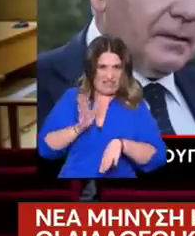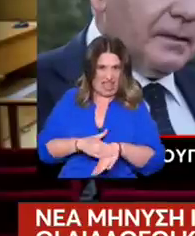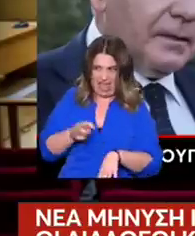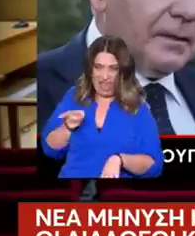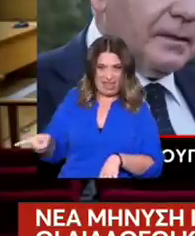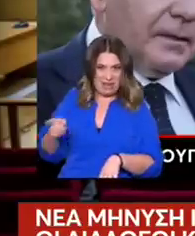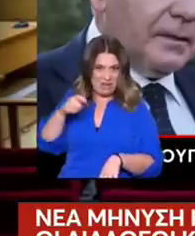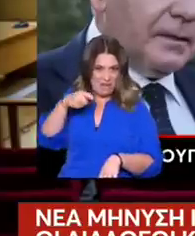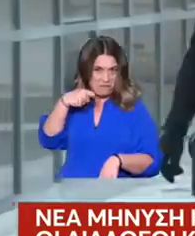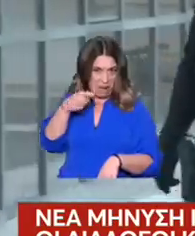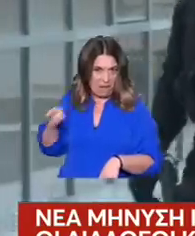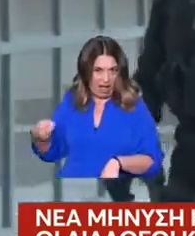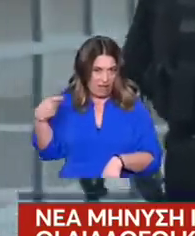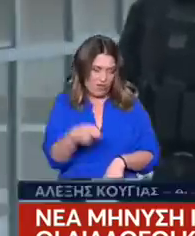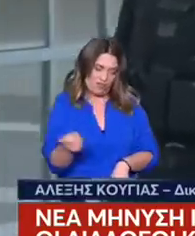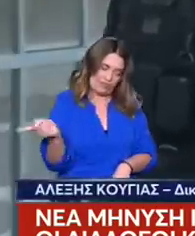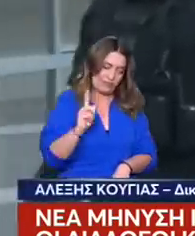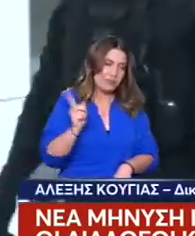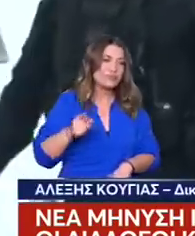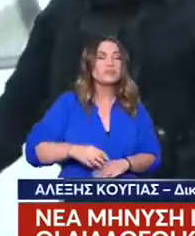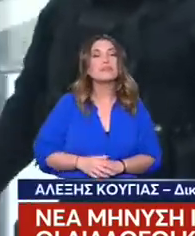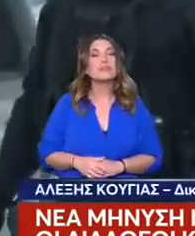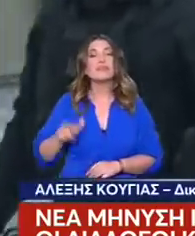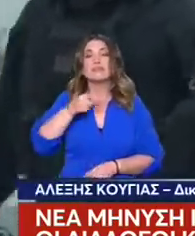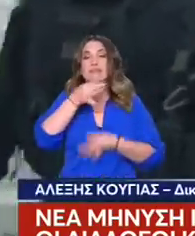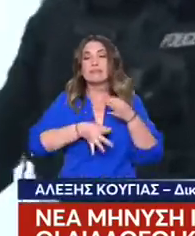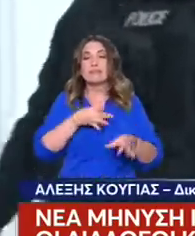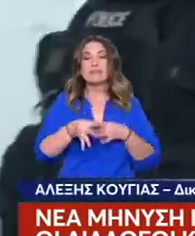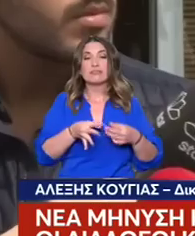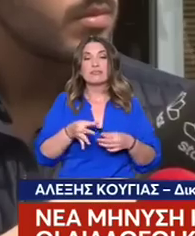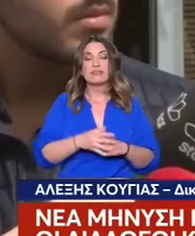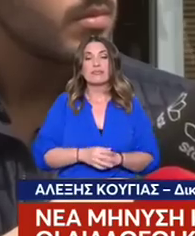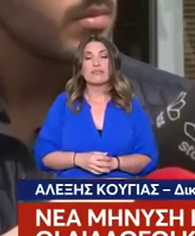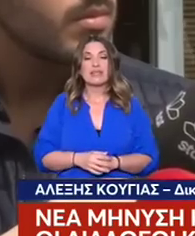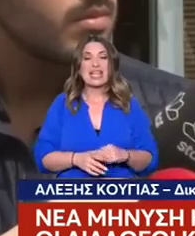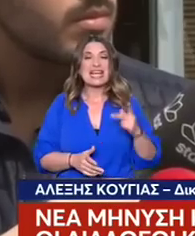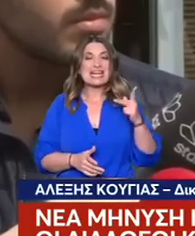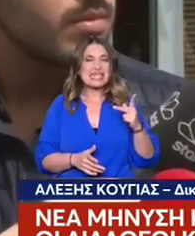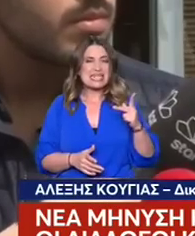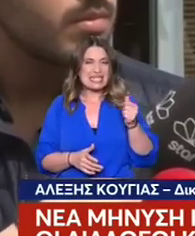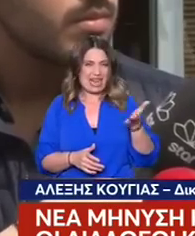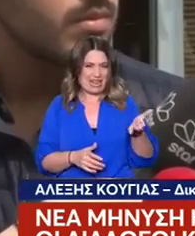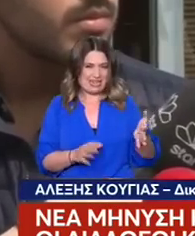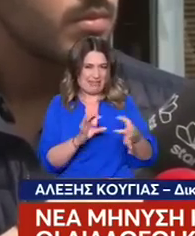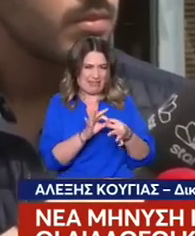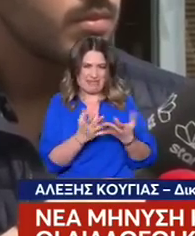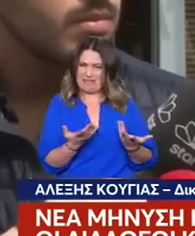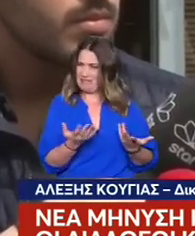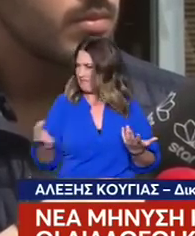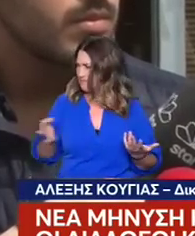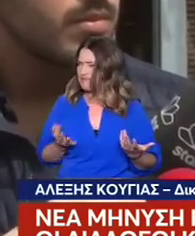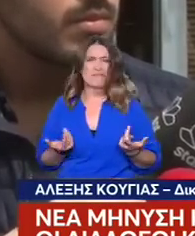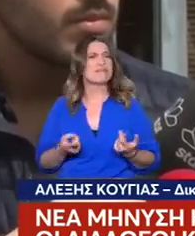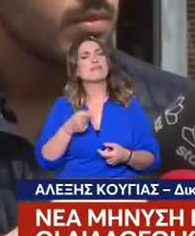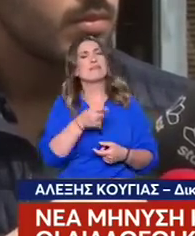δράστης μιας ανθρωποκτονίας. Η κυρία Καρατζά επετέθη στην συνεργάτη δάμου. Μιλάμε για ανθρώπους οι οποίοι έχουν συμπεριφορές εκτός